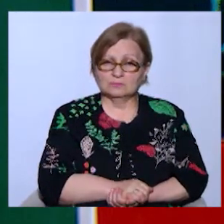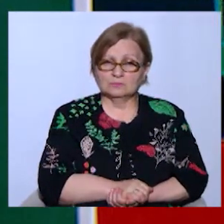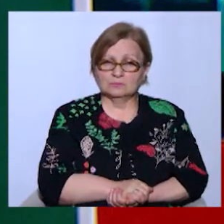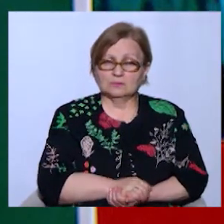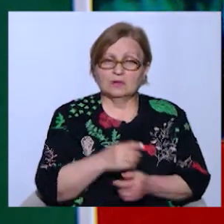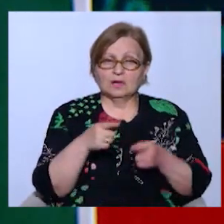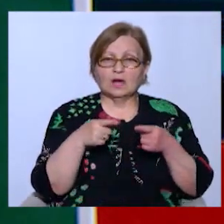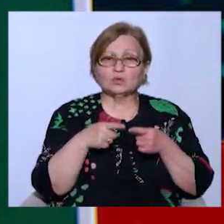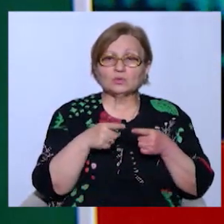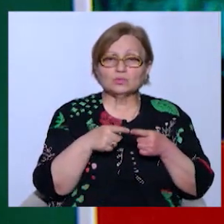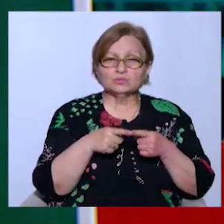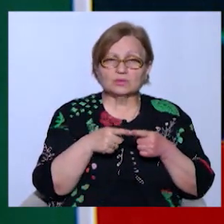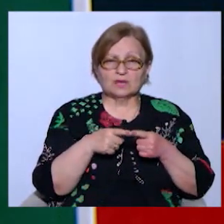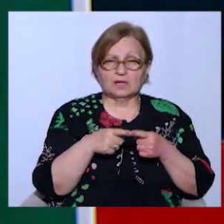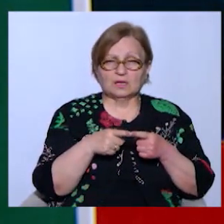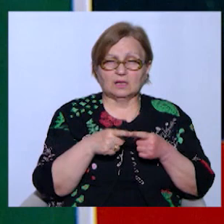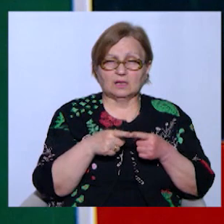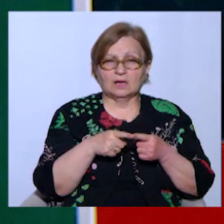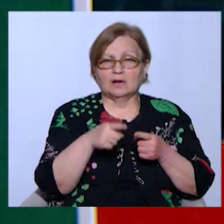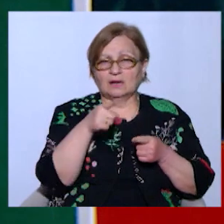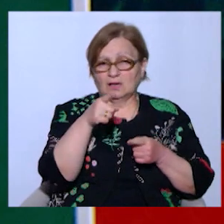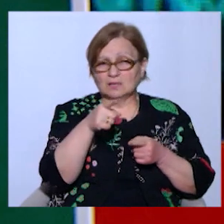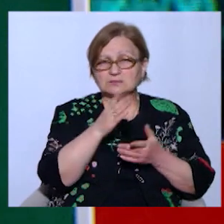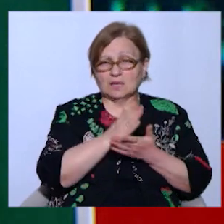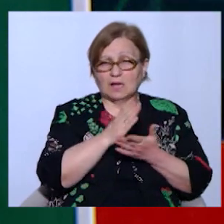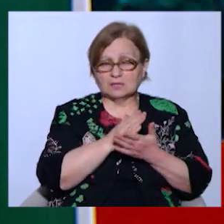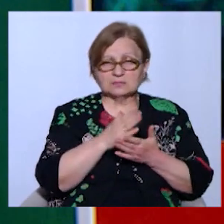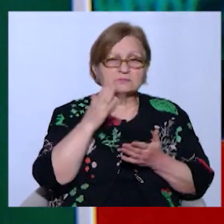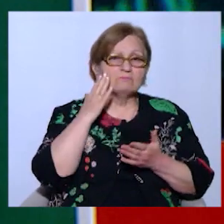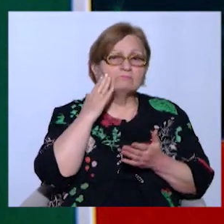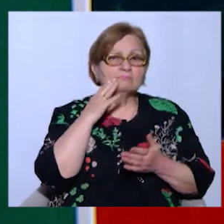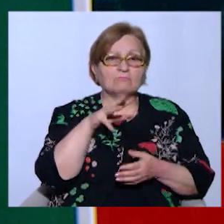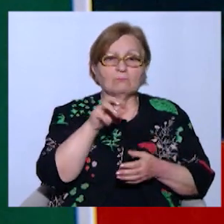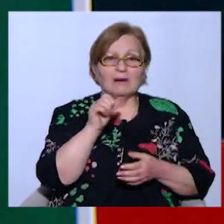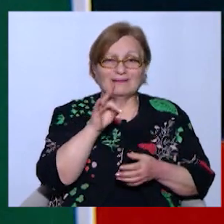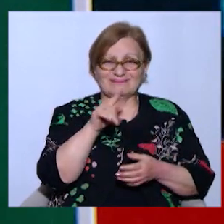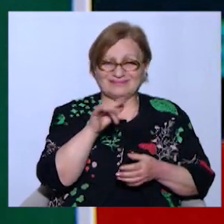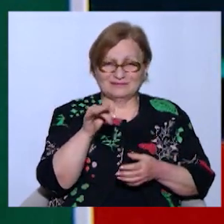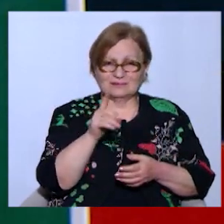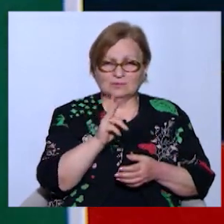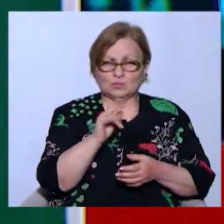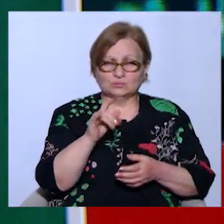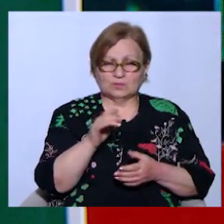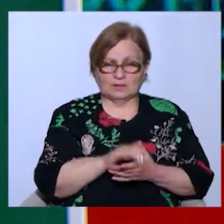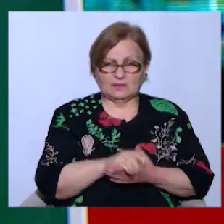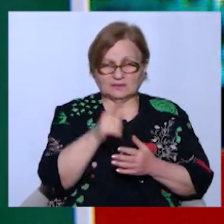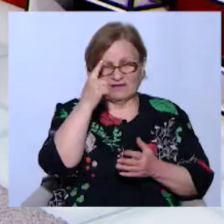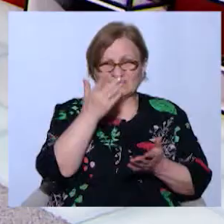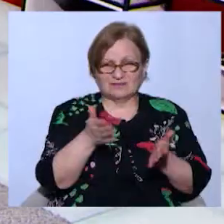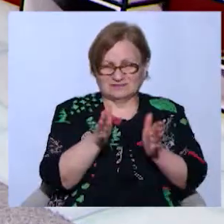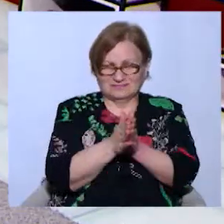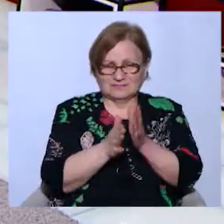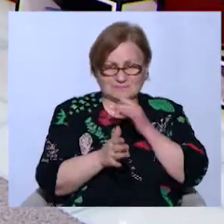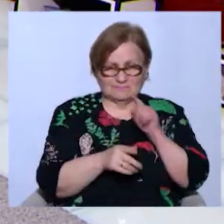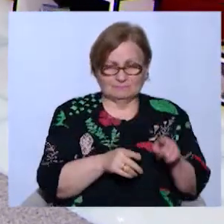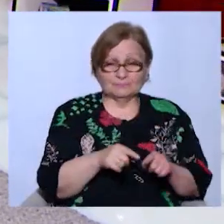კუთხეს უწოდებ მახვილს. მაშ მართი კუთხე თქვი რომ არის აი ესეთი კუთხე. გადაკეცის დროს რაც მივიღე, გასაგებია.